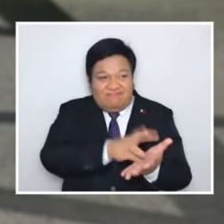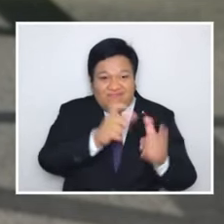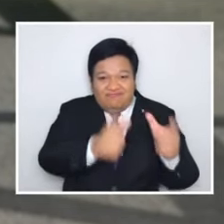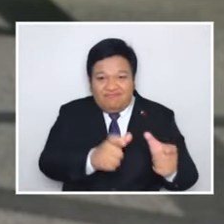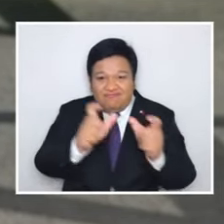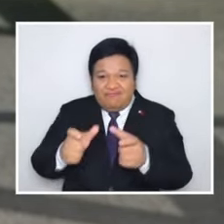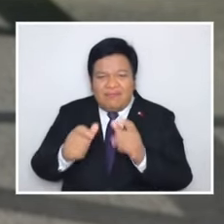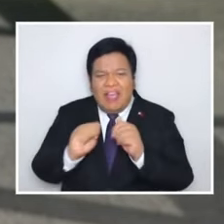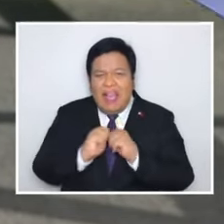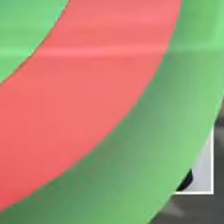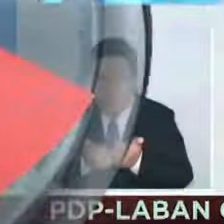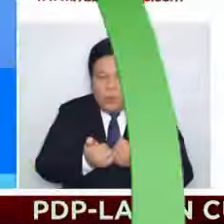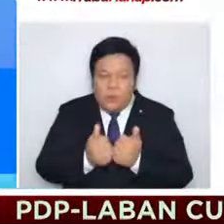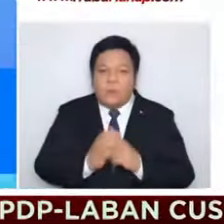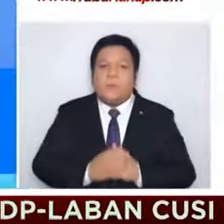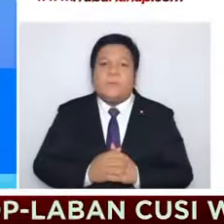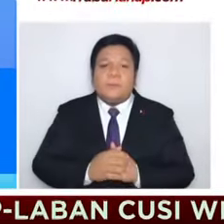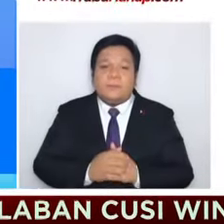Doris Bigornia.